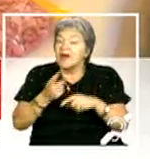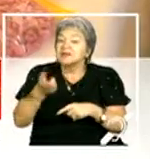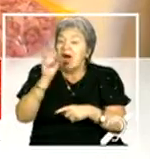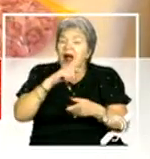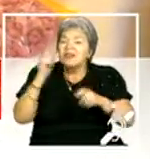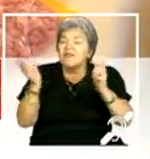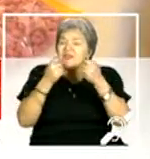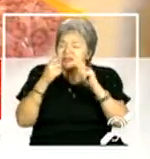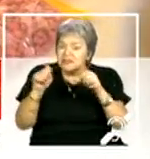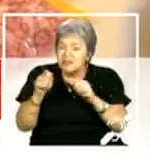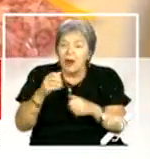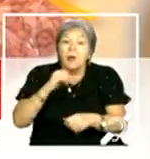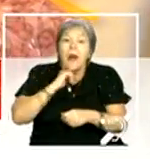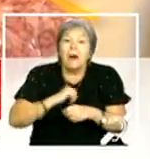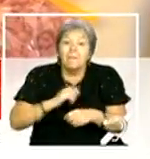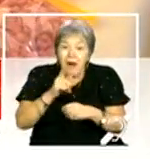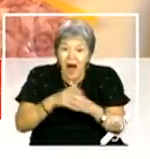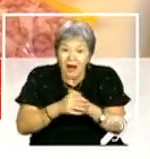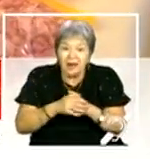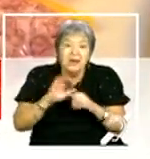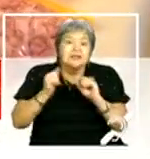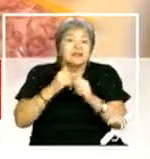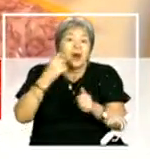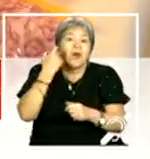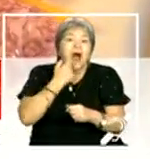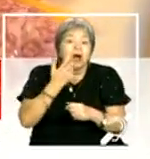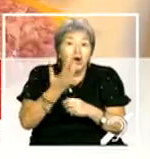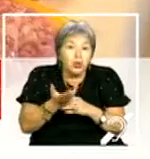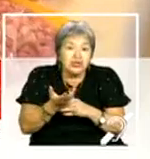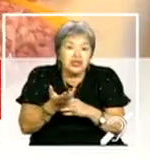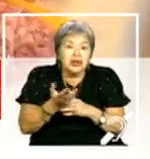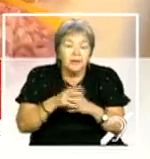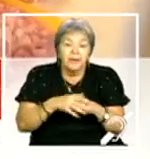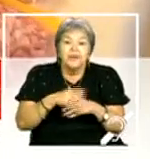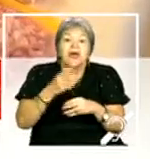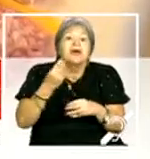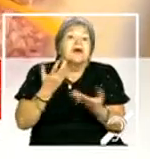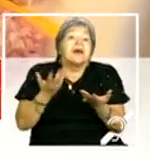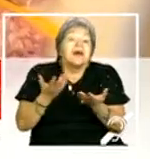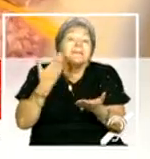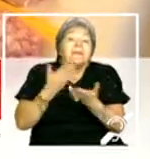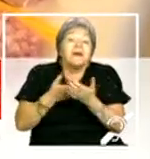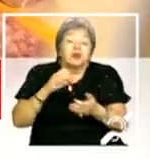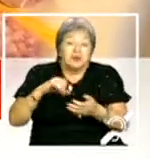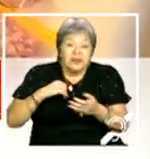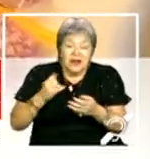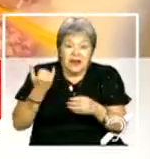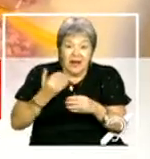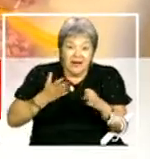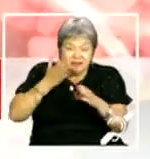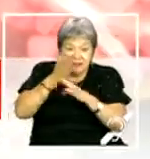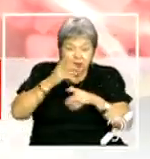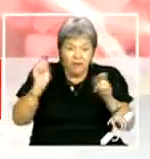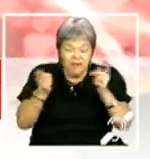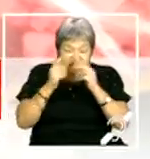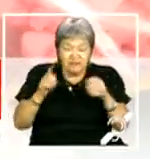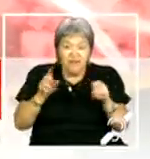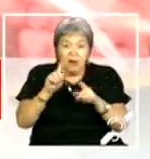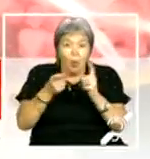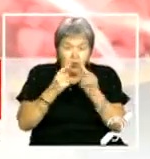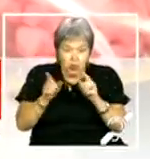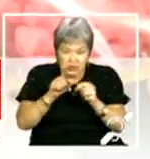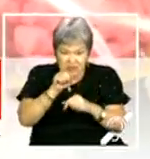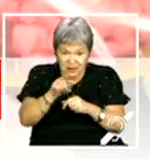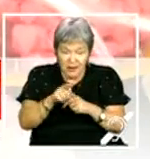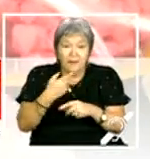festivaluri pe malul Mării, Beach Please sau la Cluj, Electric Castle Untold. Ei bine, pentru tineri care merg la aceste festivaluri, inculpații